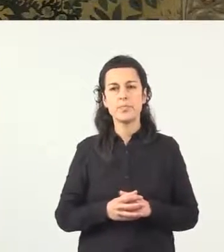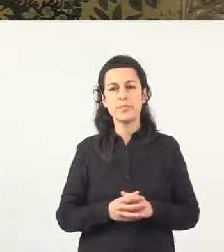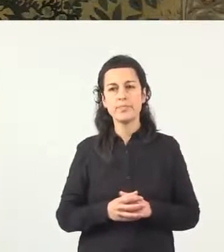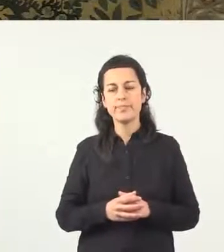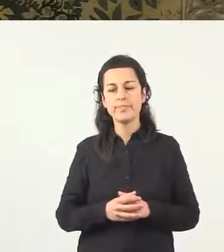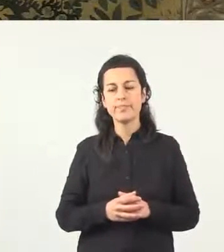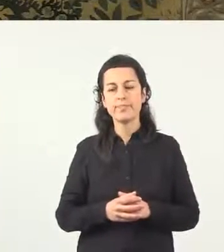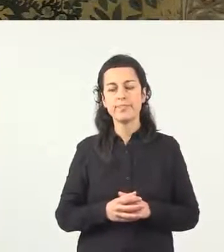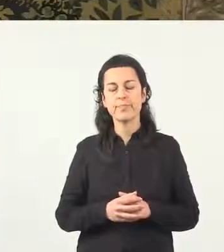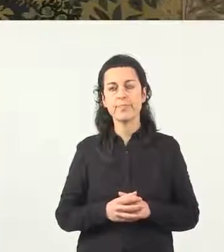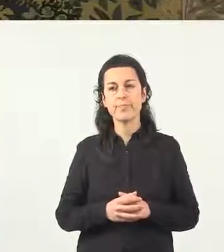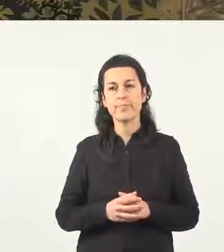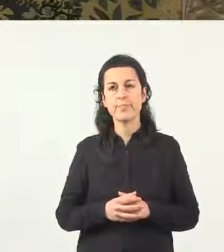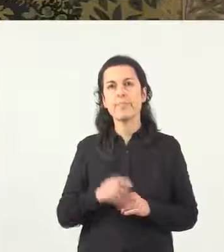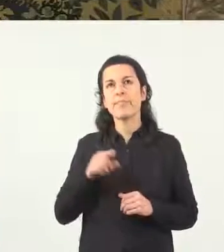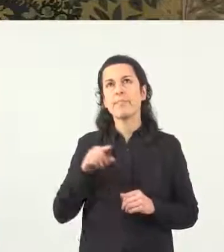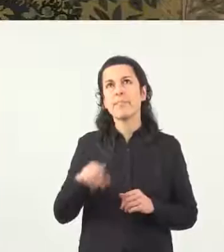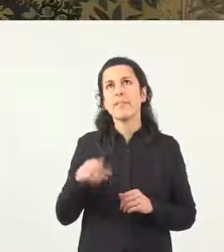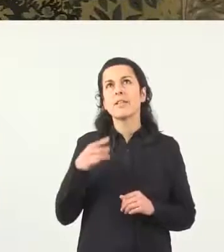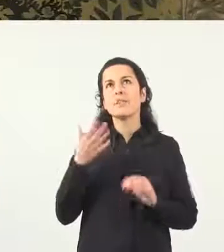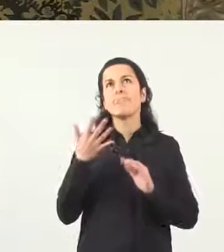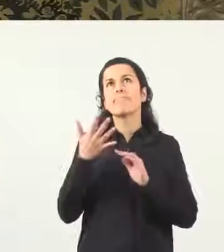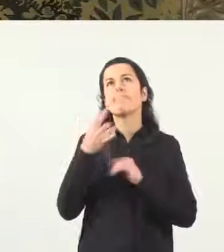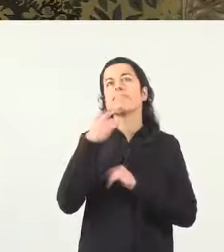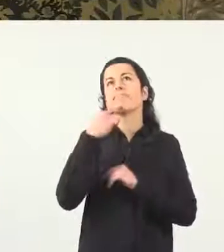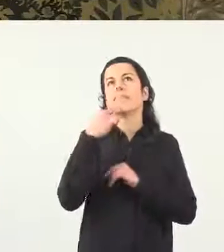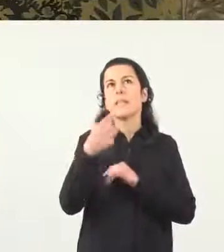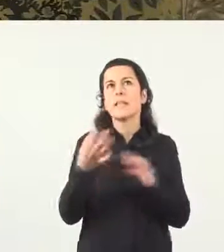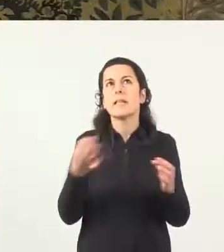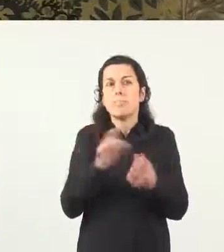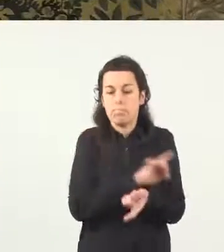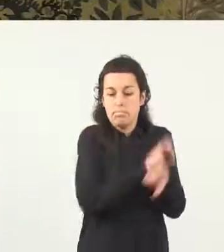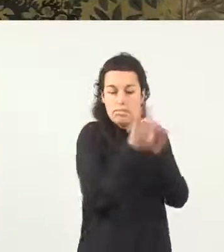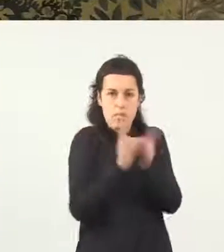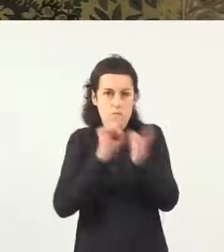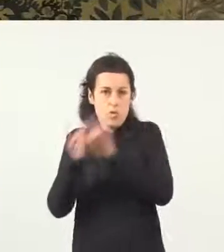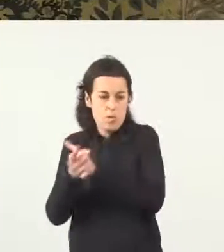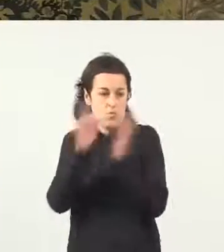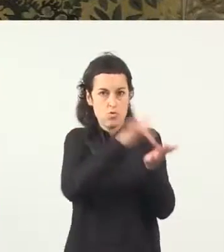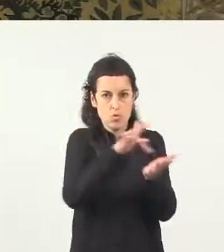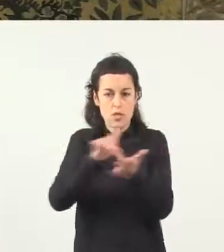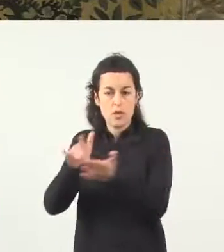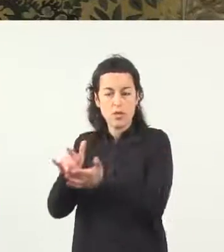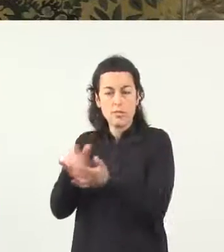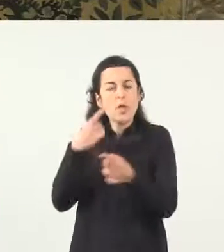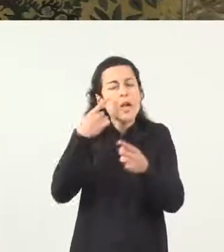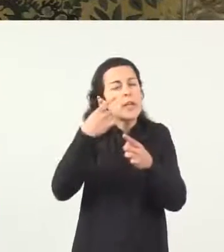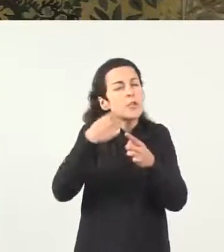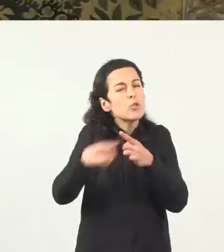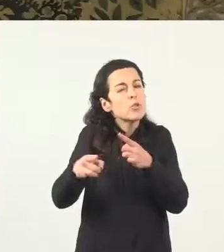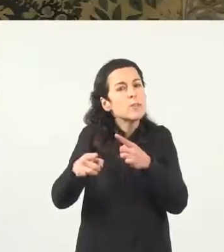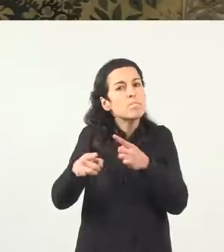A ber, hemen ere, esango dudana da, aldaketa hoien artean, gauza bat gertatu dana da,